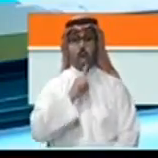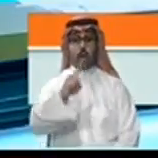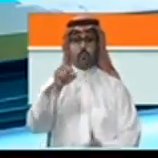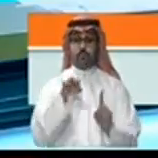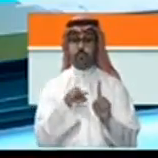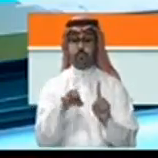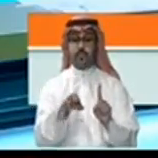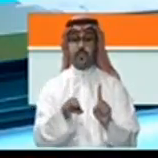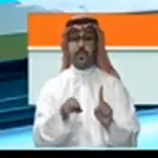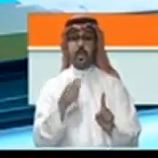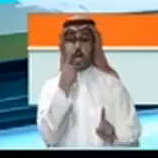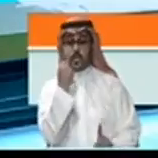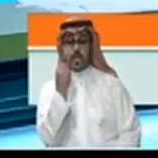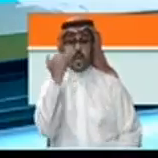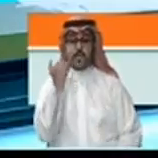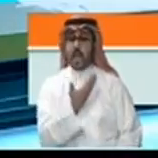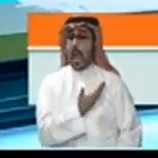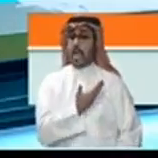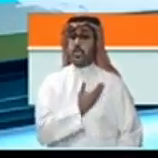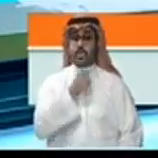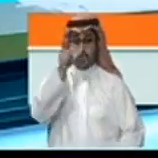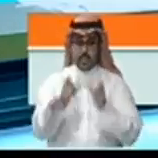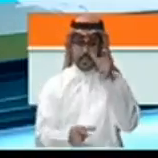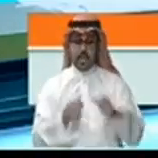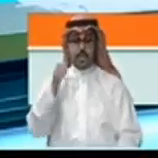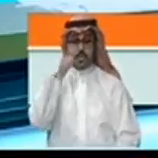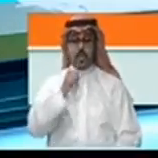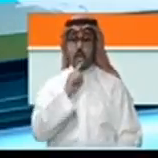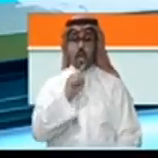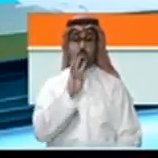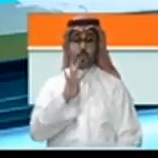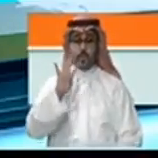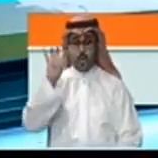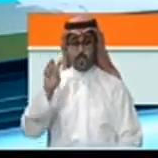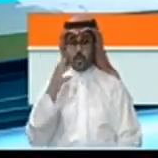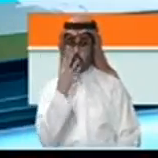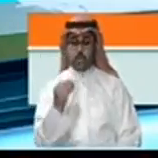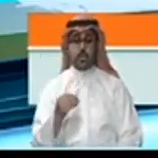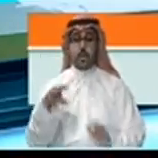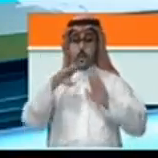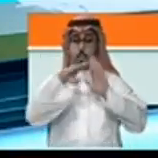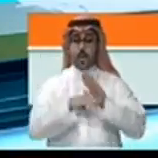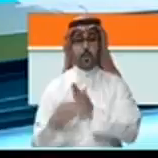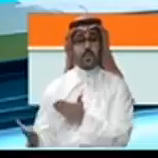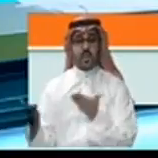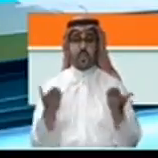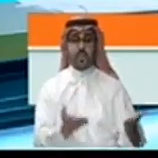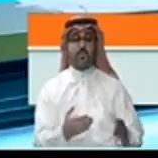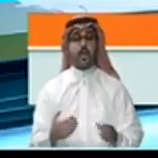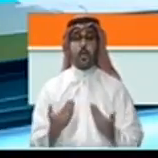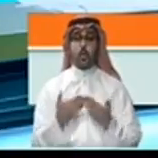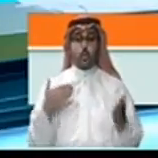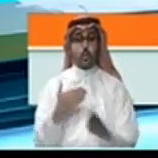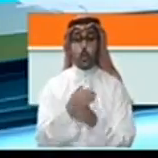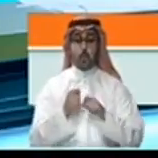من جمهورية السودان لأداء فريضة الحج لهذا العام 1440 للهجرة ضمن برنامج ضيوف خادم الحرمين